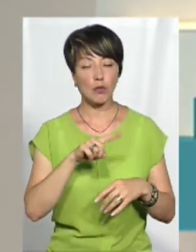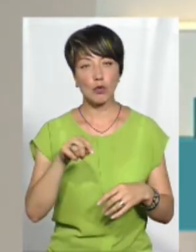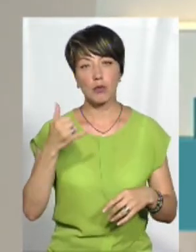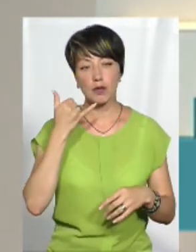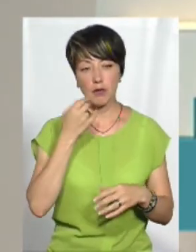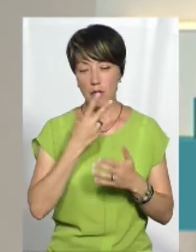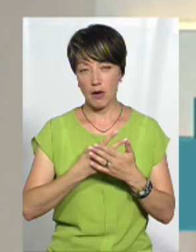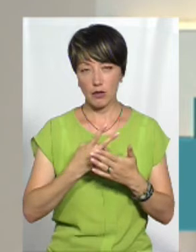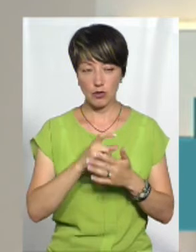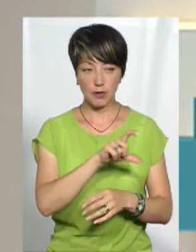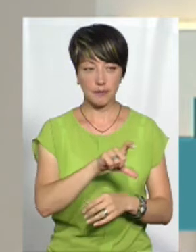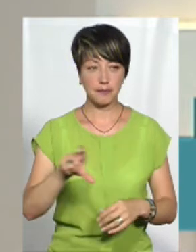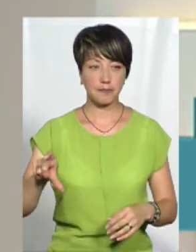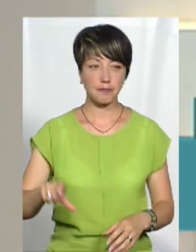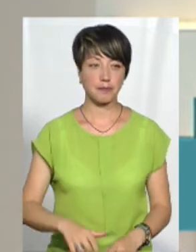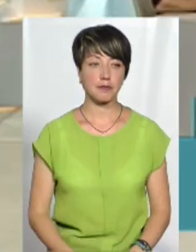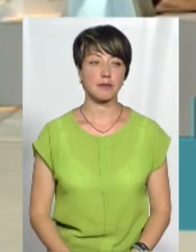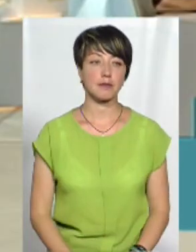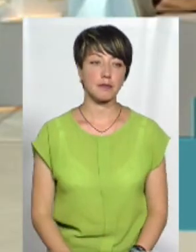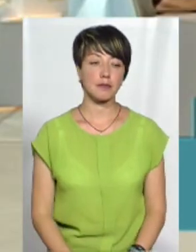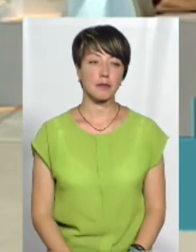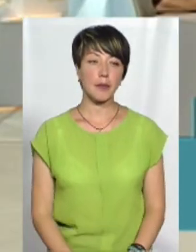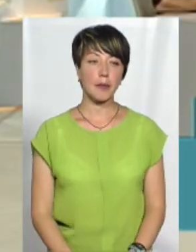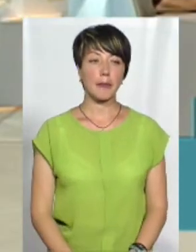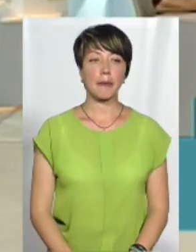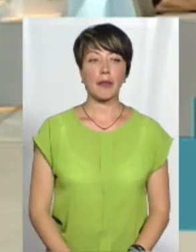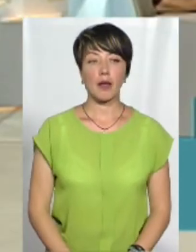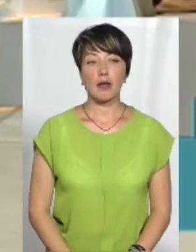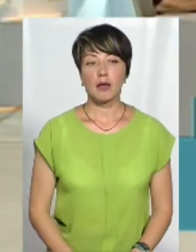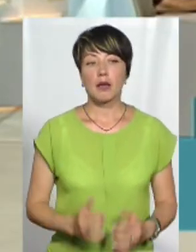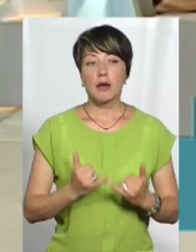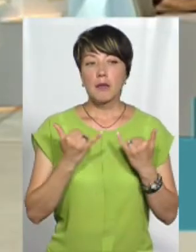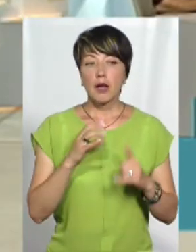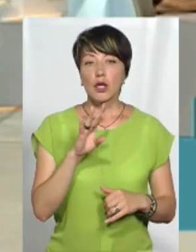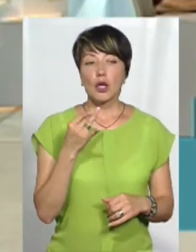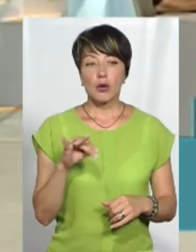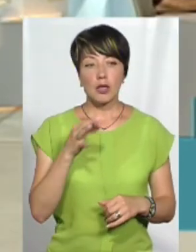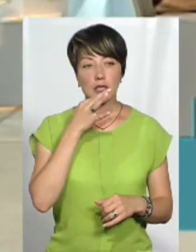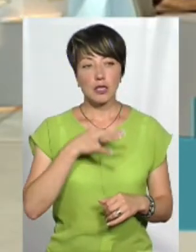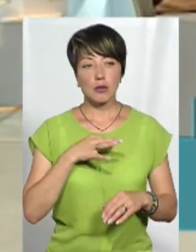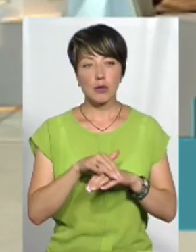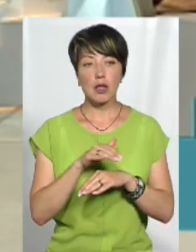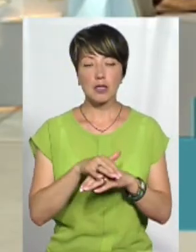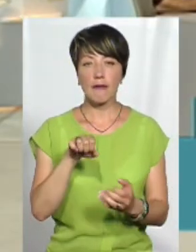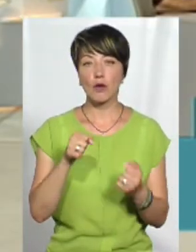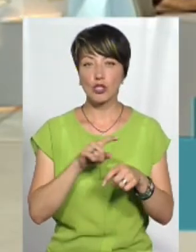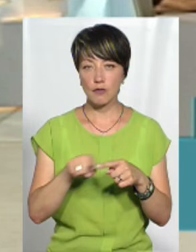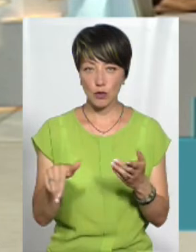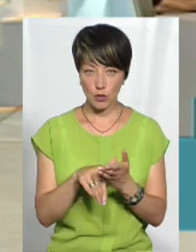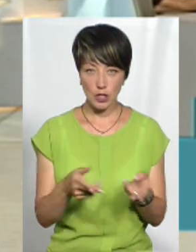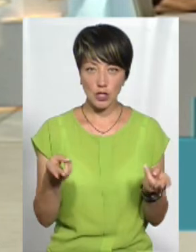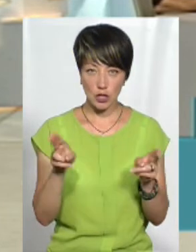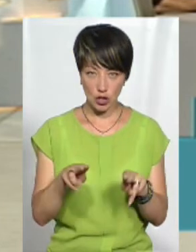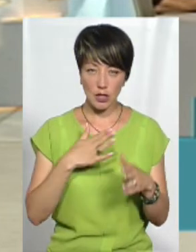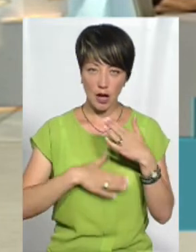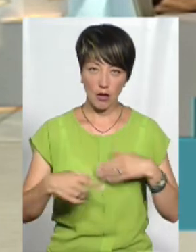номеру телефону, який бачите зараз на екрані. Пане Юрію, скажіть, будь ласка, водії швидкої залишились